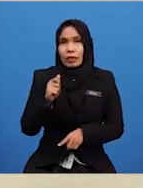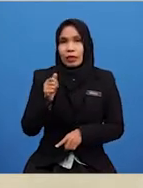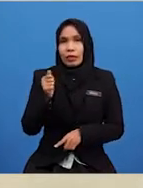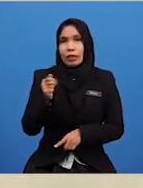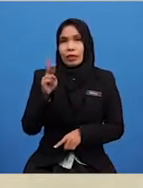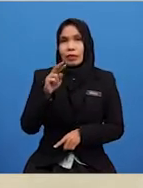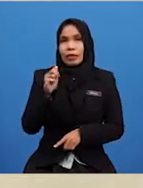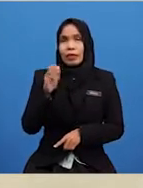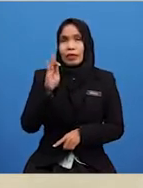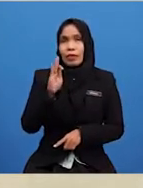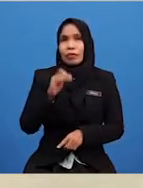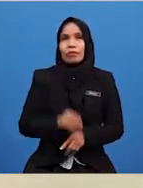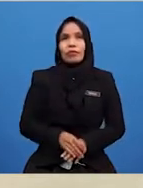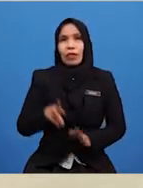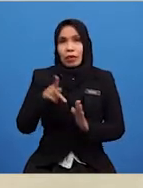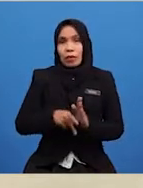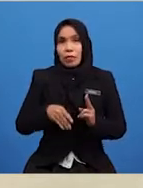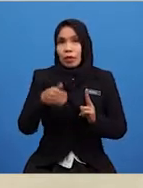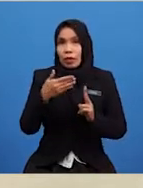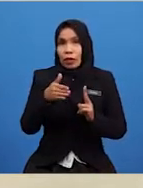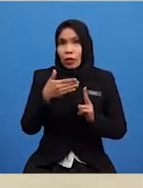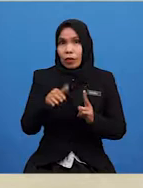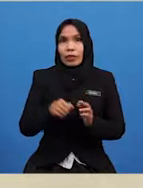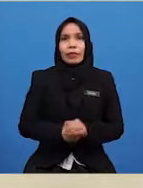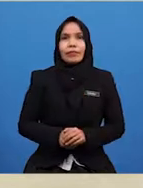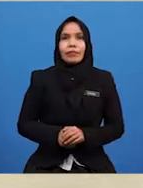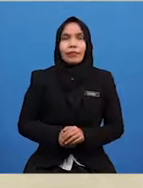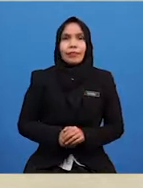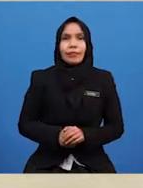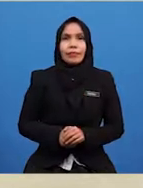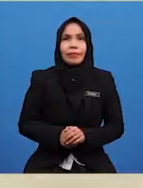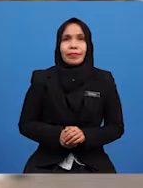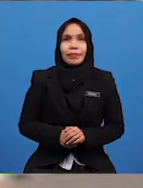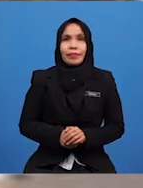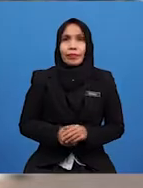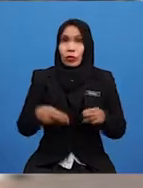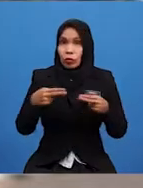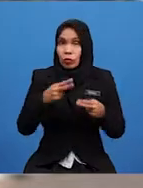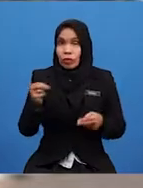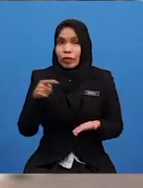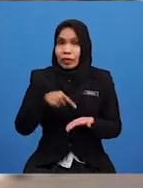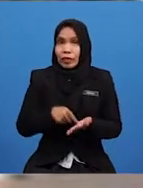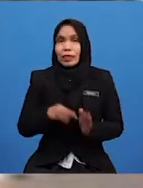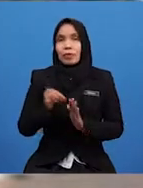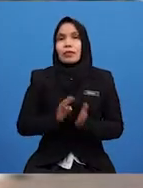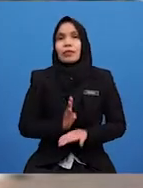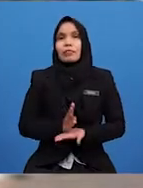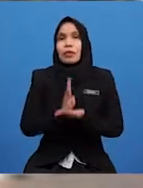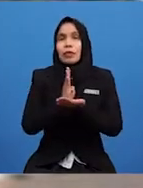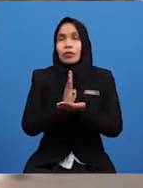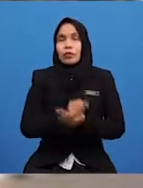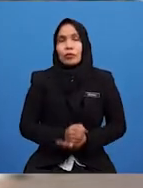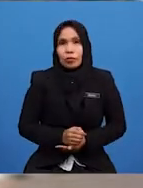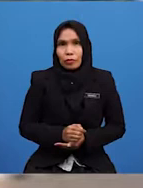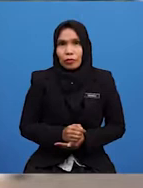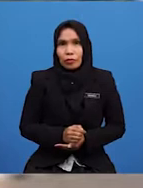atas dasar berkongsi pendapat dan perbincangan berkaitan hal agama Islam. Hubungan ini membantu